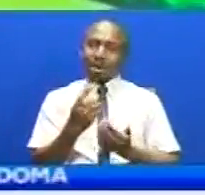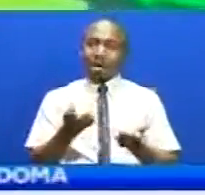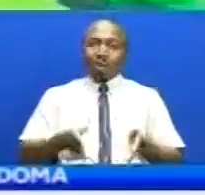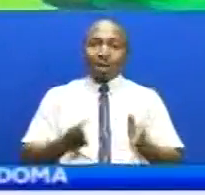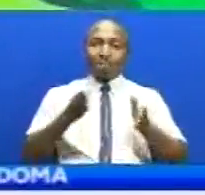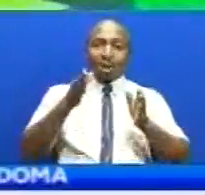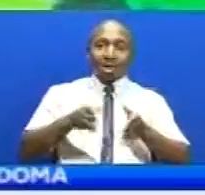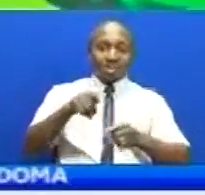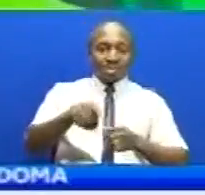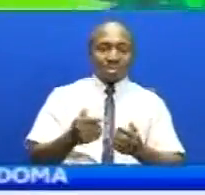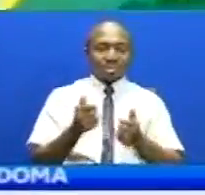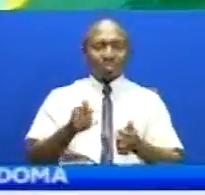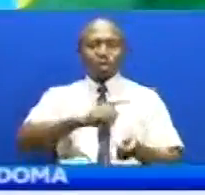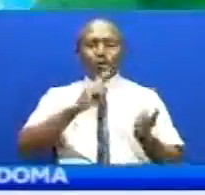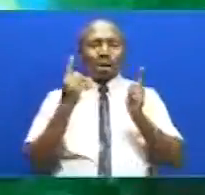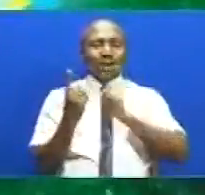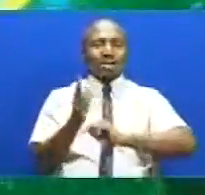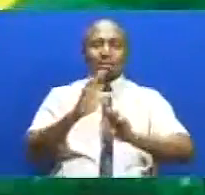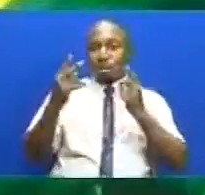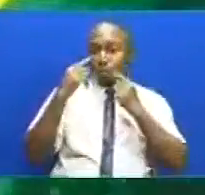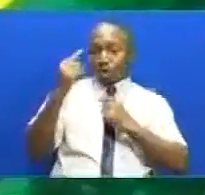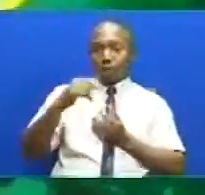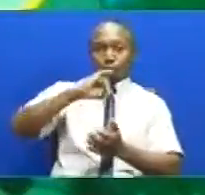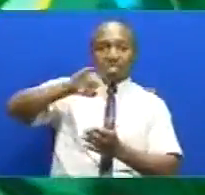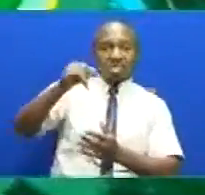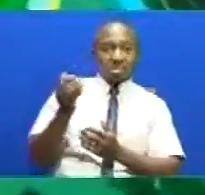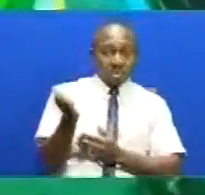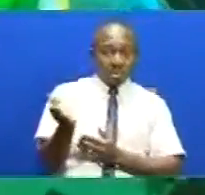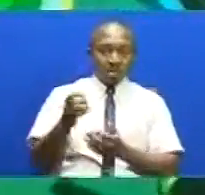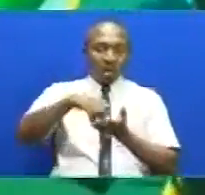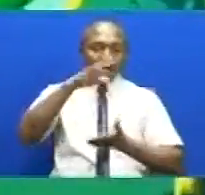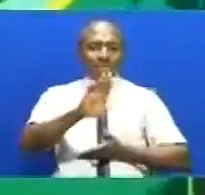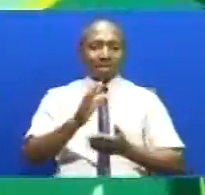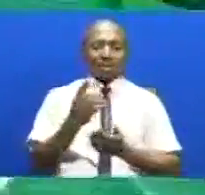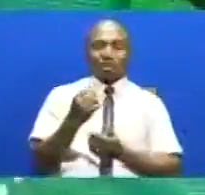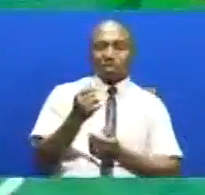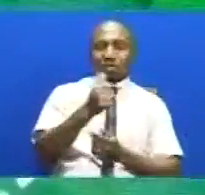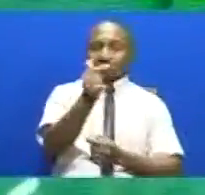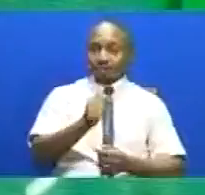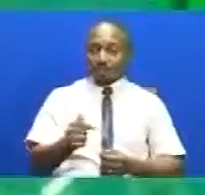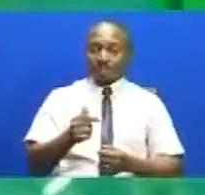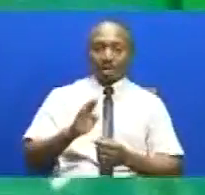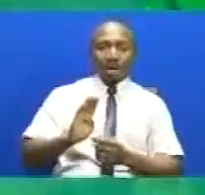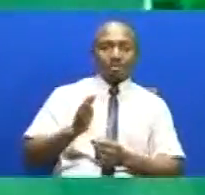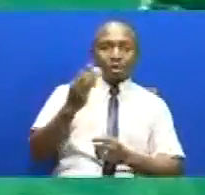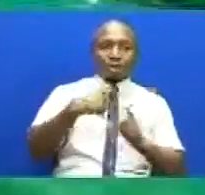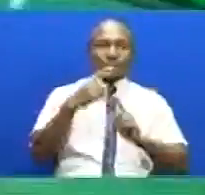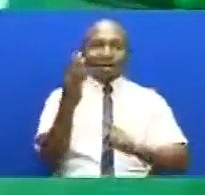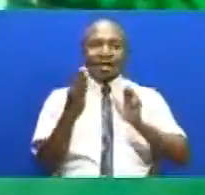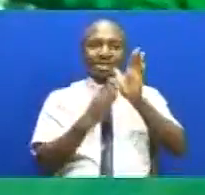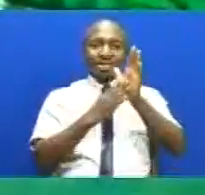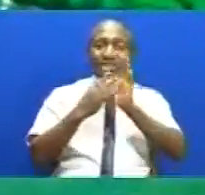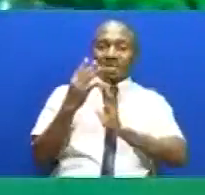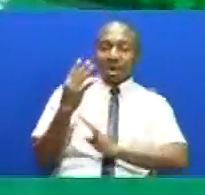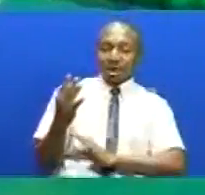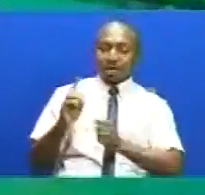zinazotarajia kubadili kabisa mandhari ya jiji hili, gharama zake zitakuwa shilingi za kitanzania bilioni 494